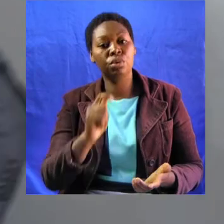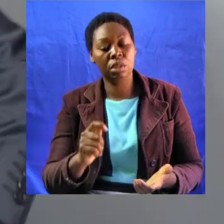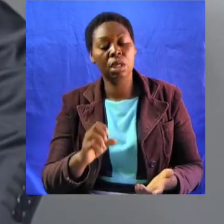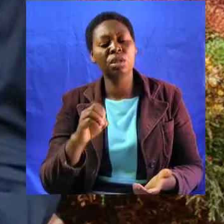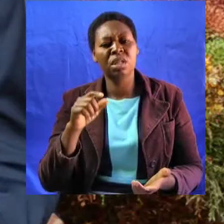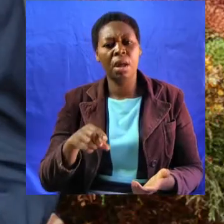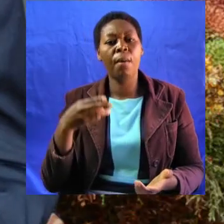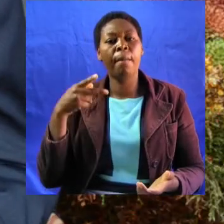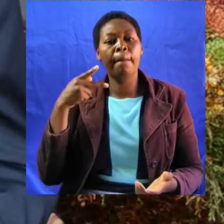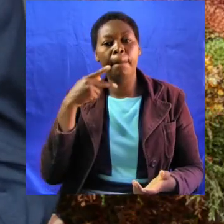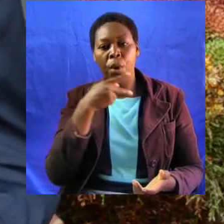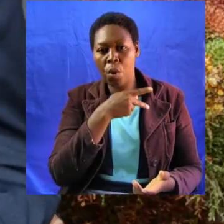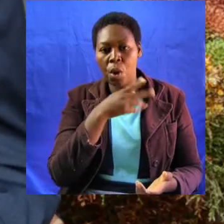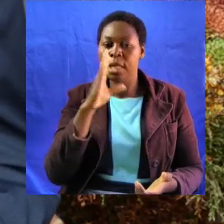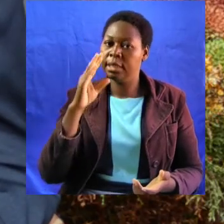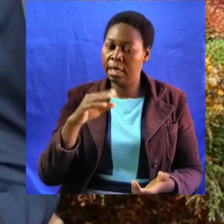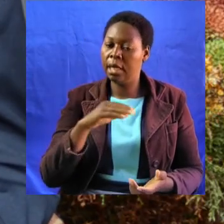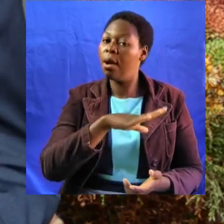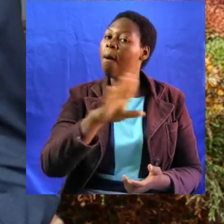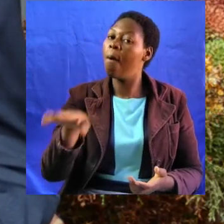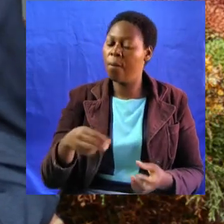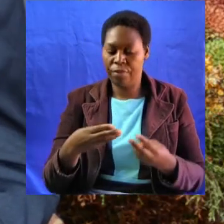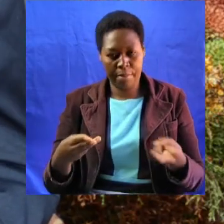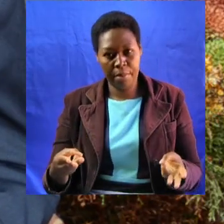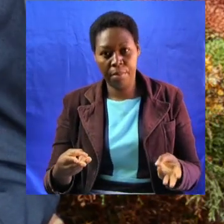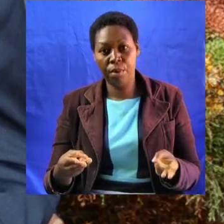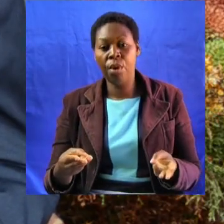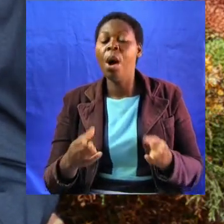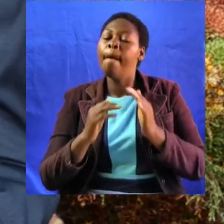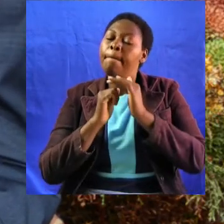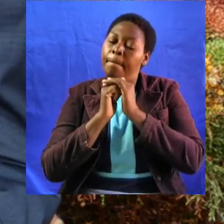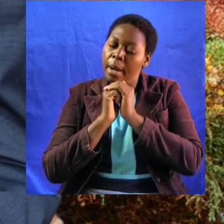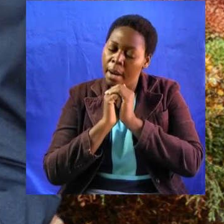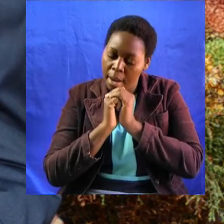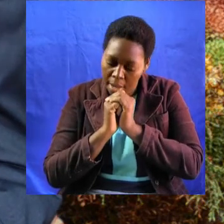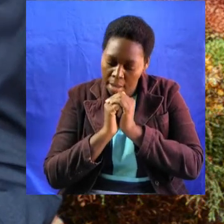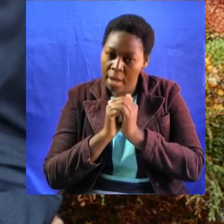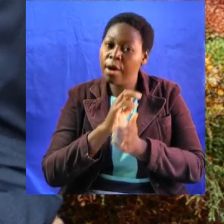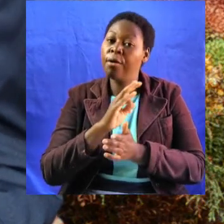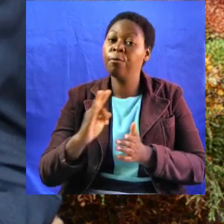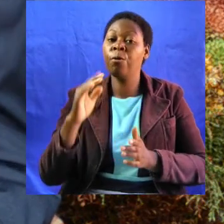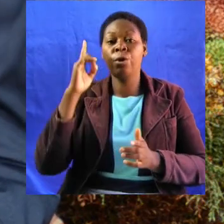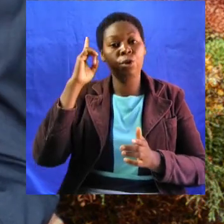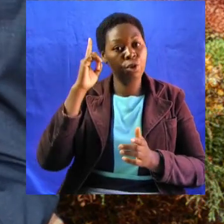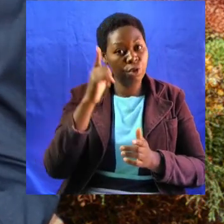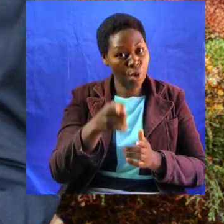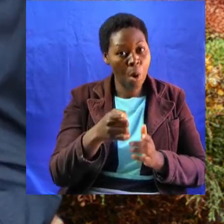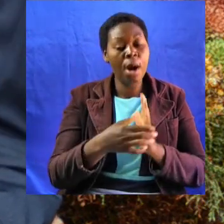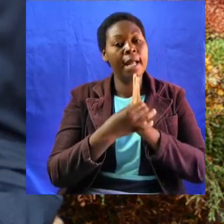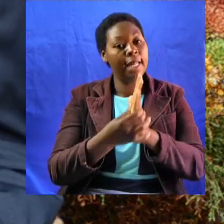ari kubva ati saka vatendi namatirai vatungamiriri. Yes. Kuitira kuti mugare